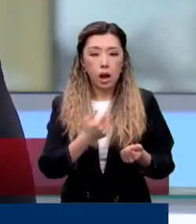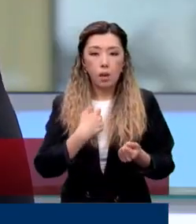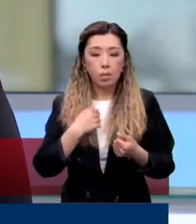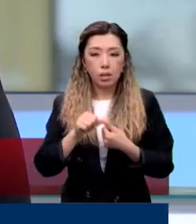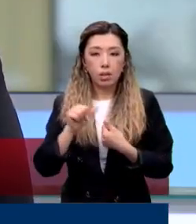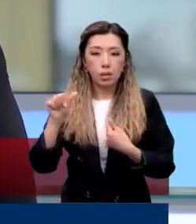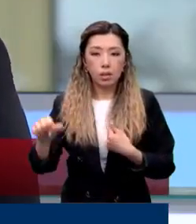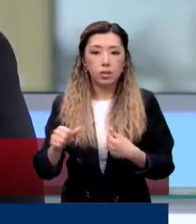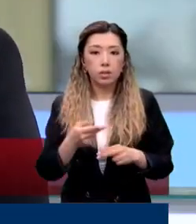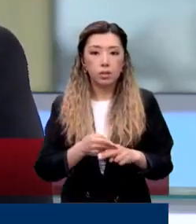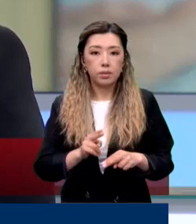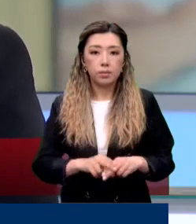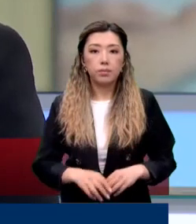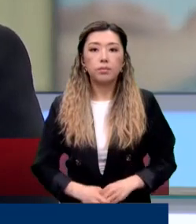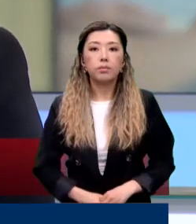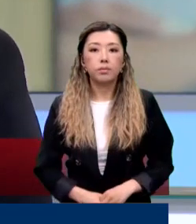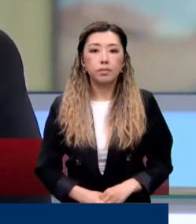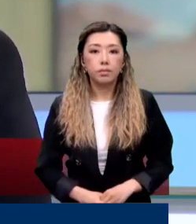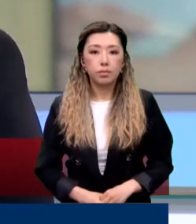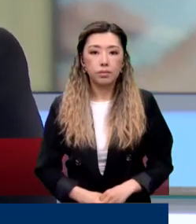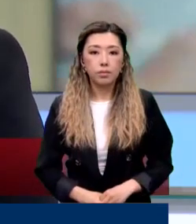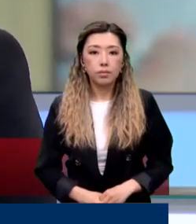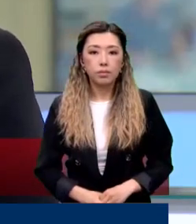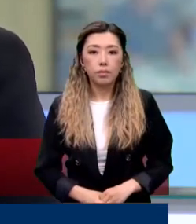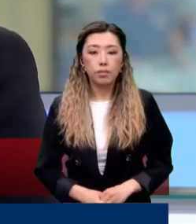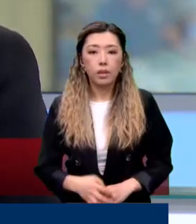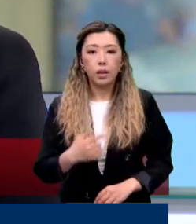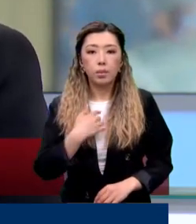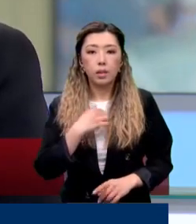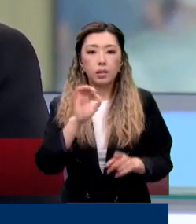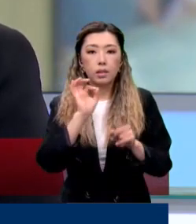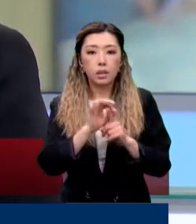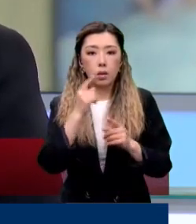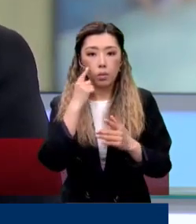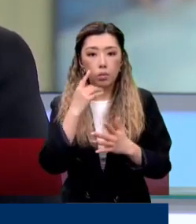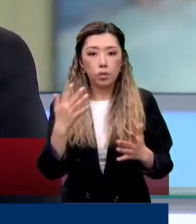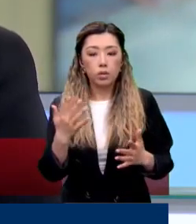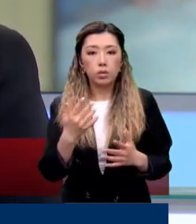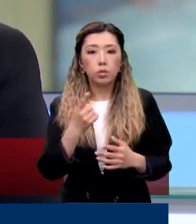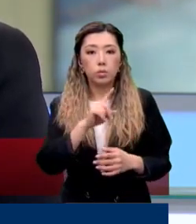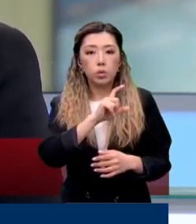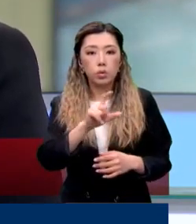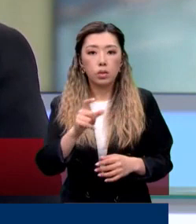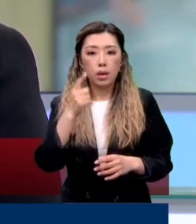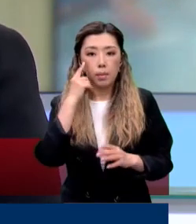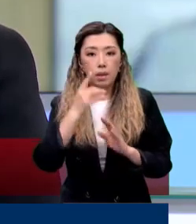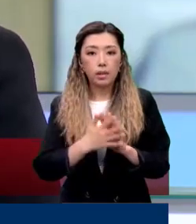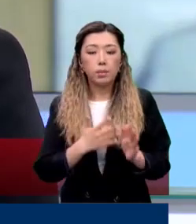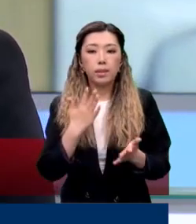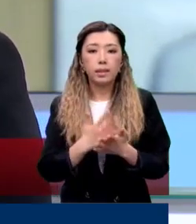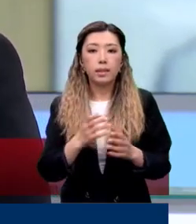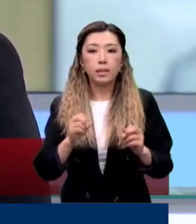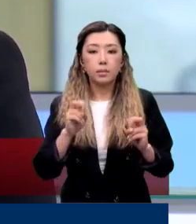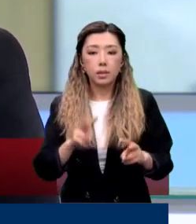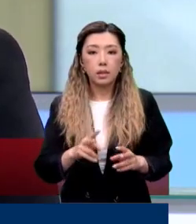или подменить, это нужны огромные бюджеты. Поэтому мы больше обращаемся, чтобы они понимали, что есть